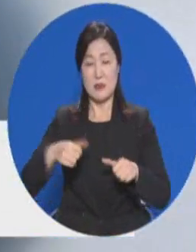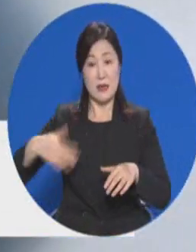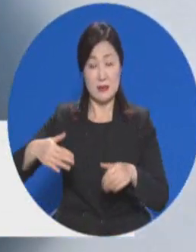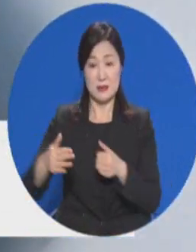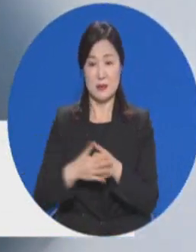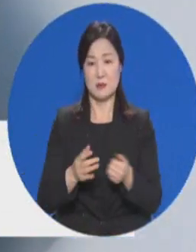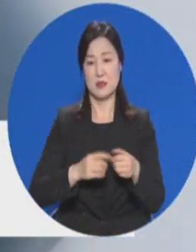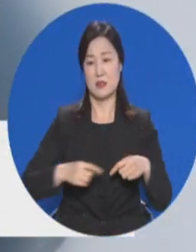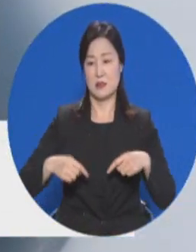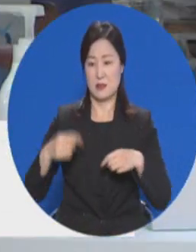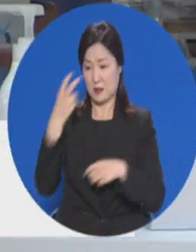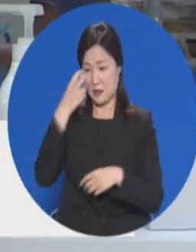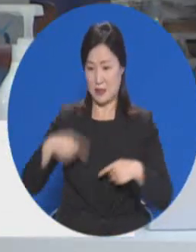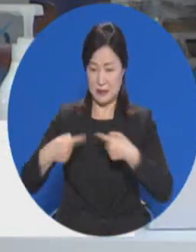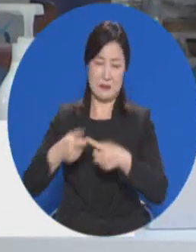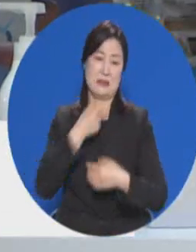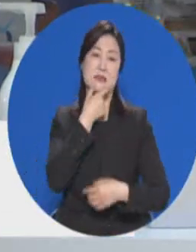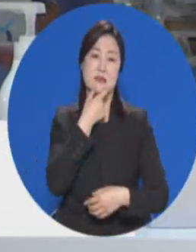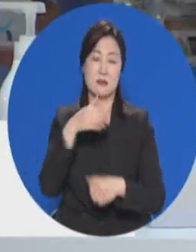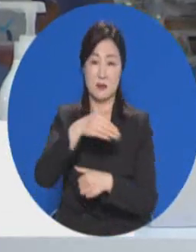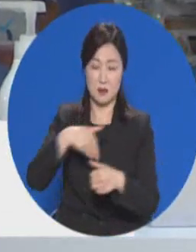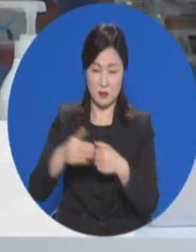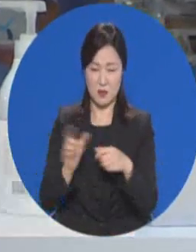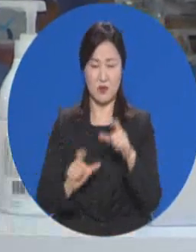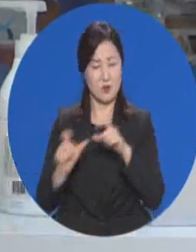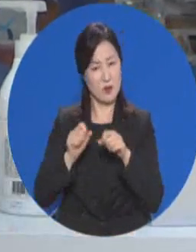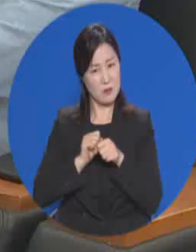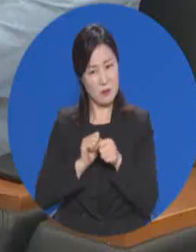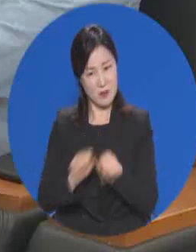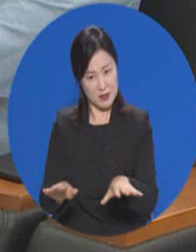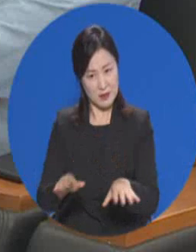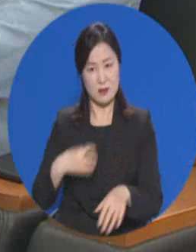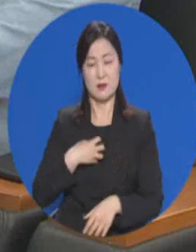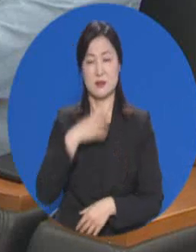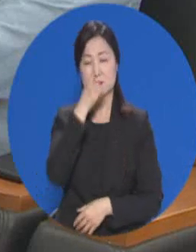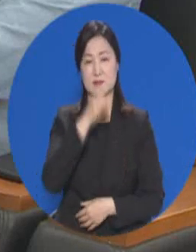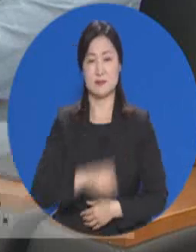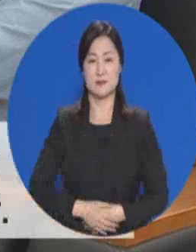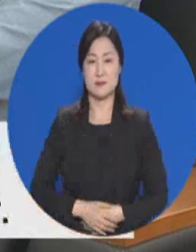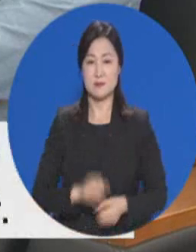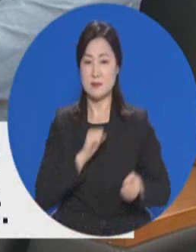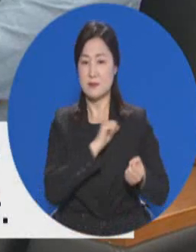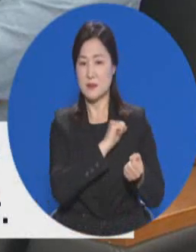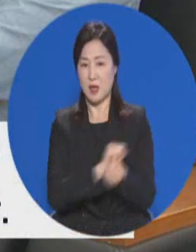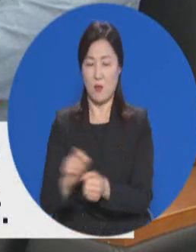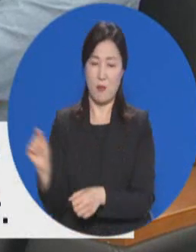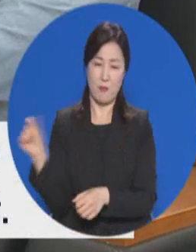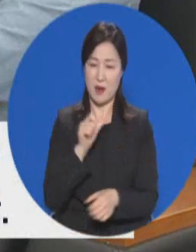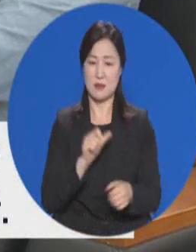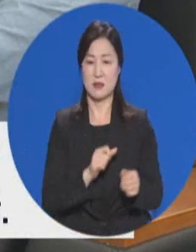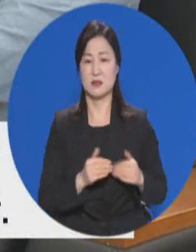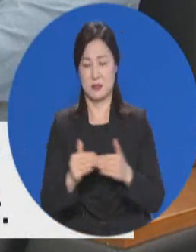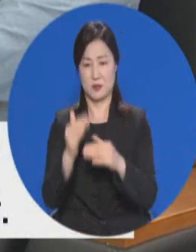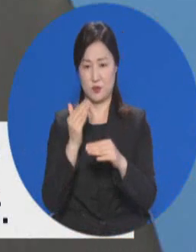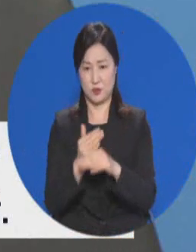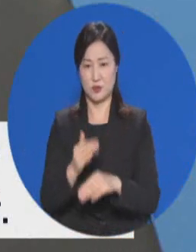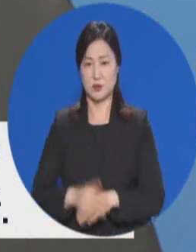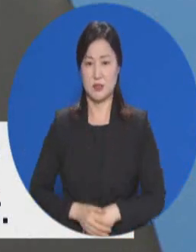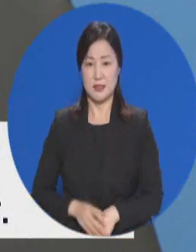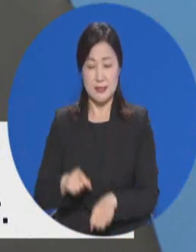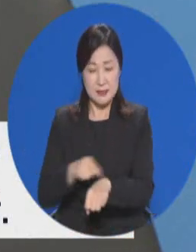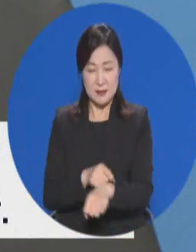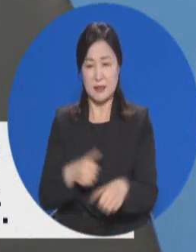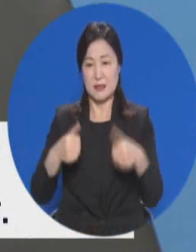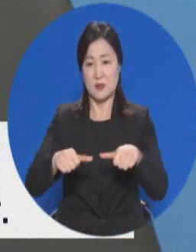검사에도 비협조적이어서 추가 확산의 우려가 큽니다. 감염 속도가 굉장히 빠르고요. 특히